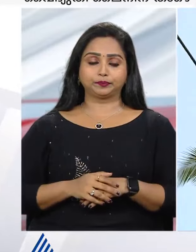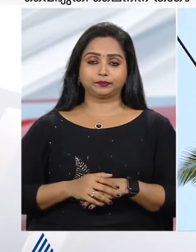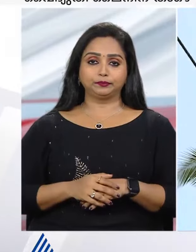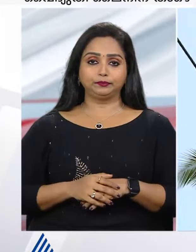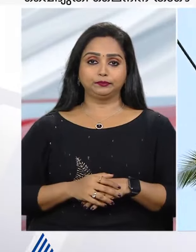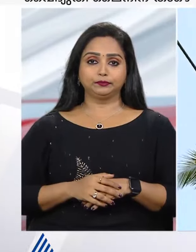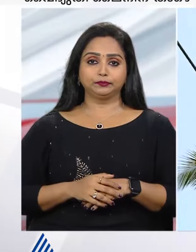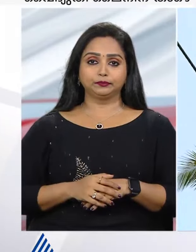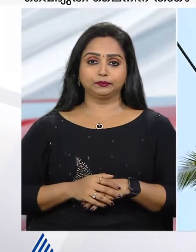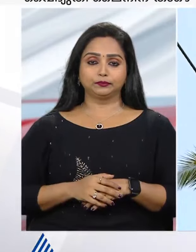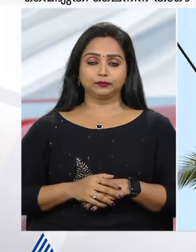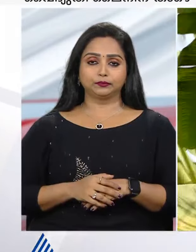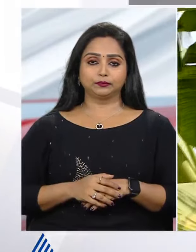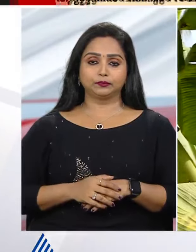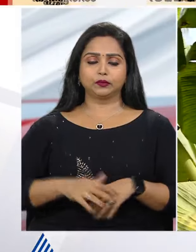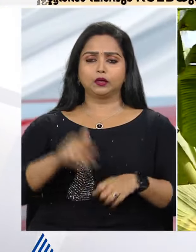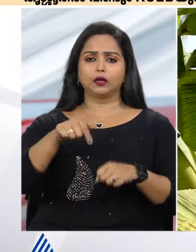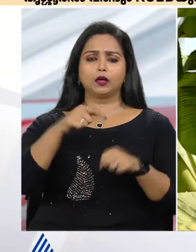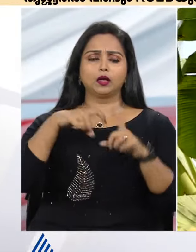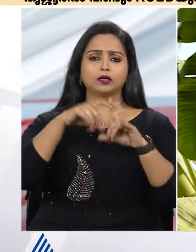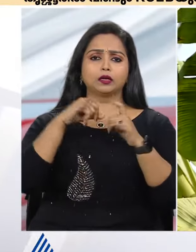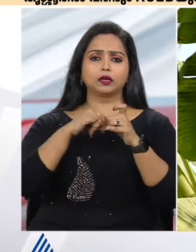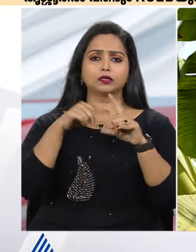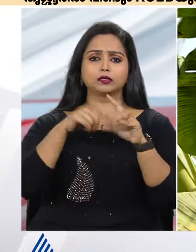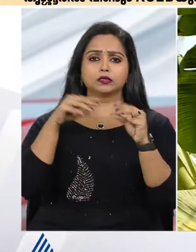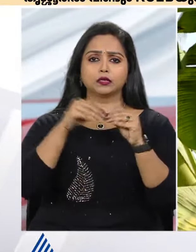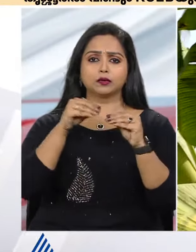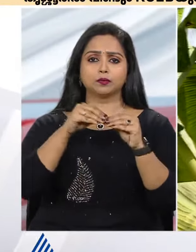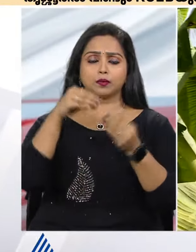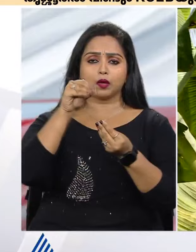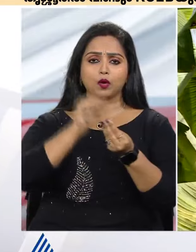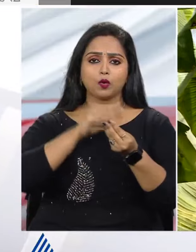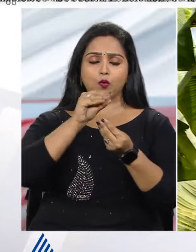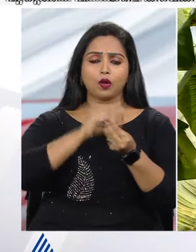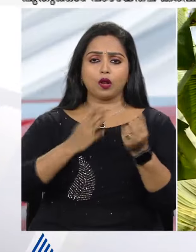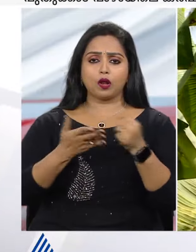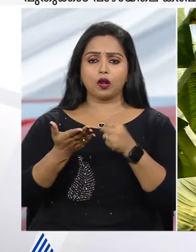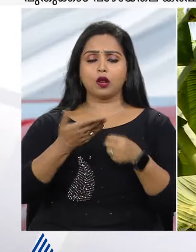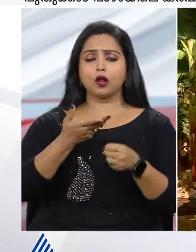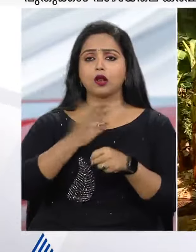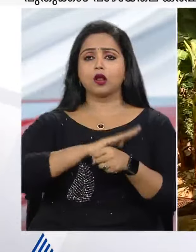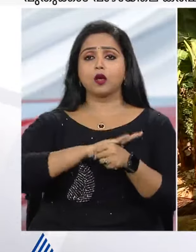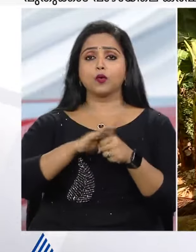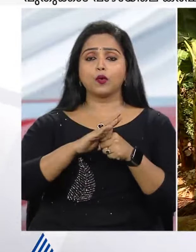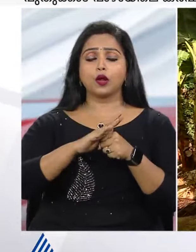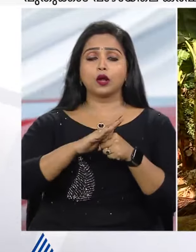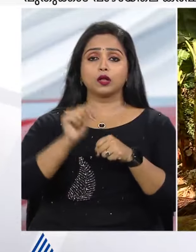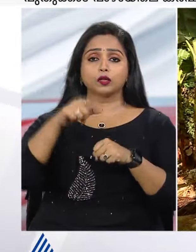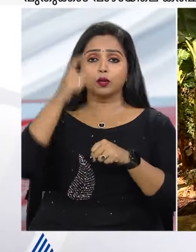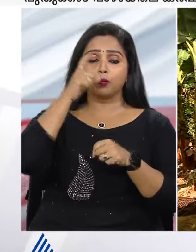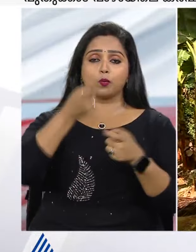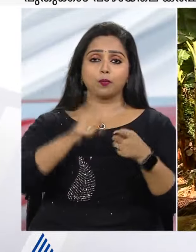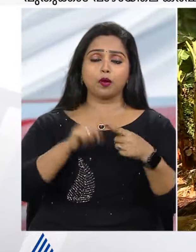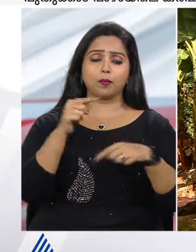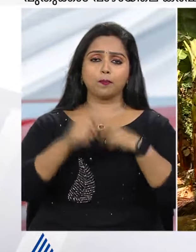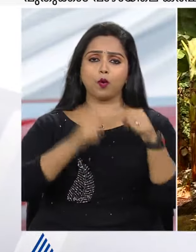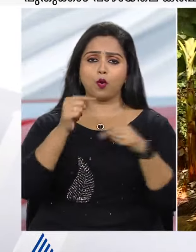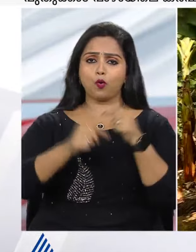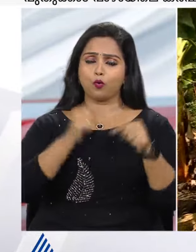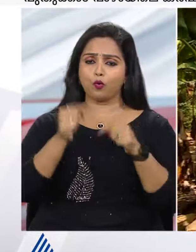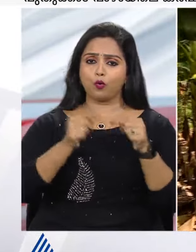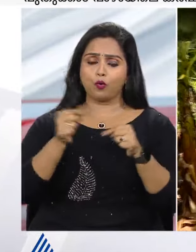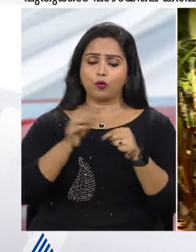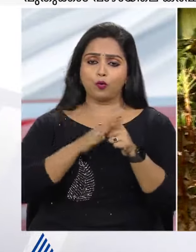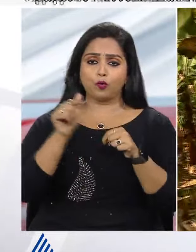മിനിസ്റ്റർ ഇപ്പോൾ ഇത്തരത്തിൽ ഈ കെ സി ബി വാഴ വെട്ടുന്ന ഒരു സംഭവം നമ്മൾ ഈ കേൾക്കാൻ തുടങ്ങിയിട്ട് കുറച്ച് നാളുകളായി. കൃത്യമായിട്ട് കൃഷിമന്ത്രിയുടെ ഭാഗത്തുനിന്ന് വൈദ്യുതി മന്ത്രിയുടെ ഭാഗത്തു നിന്നൊക്കെ